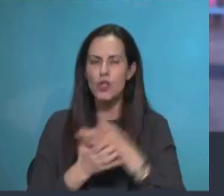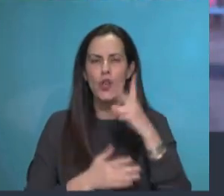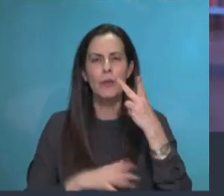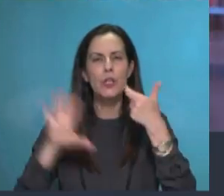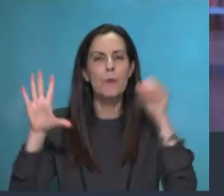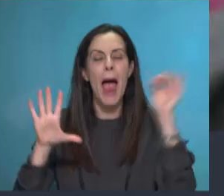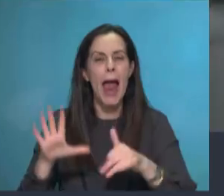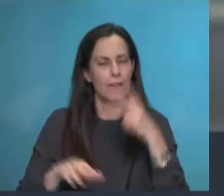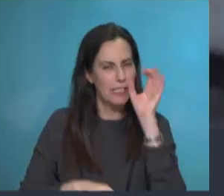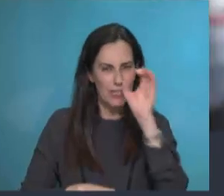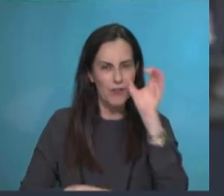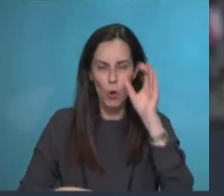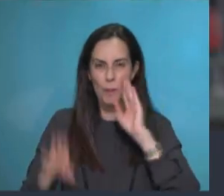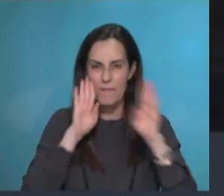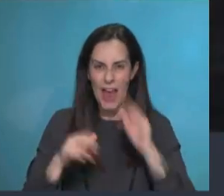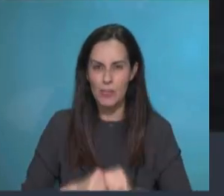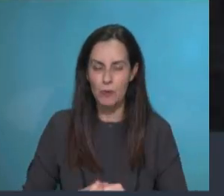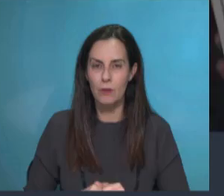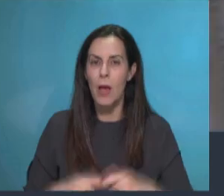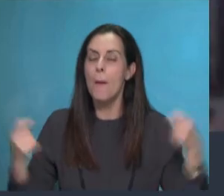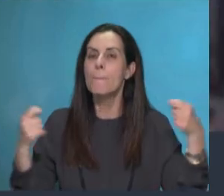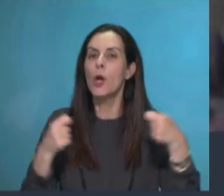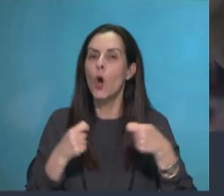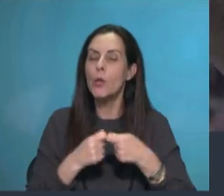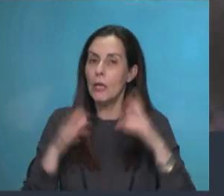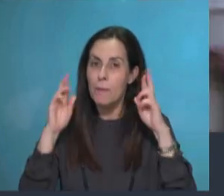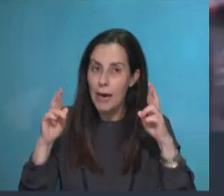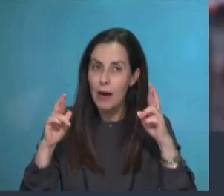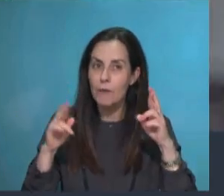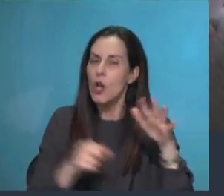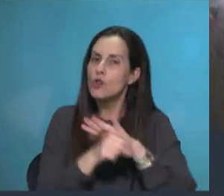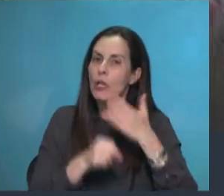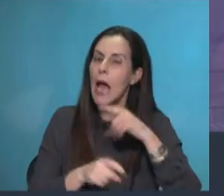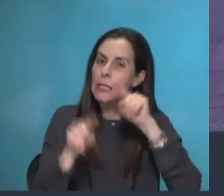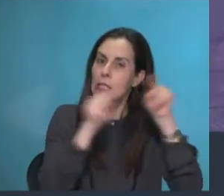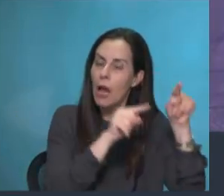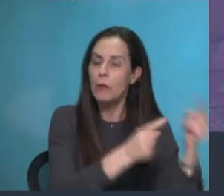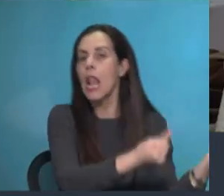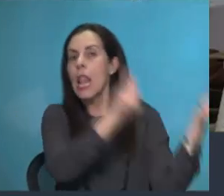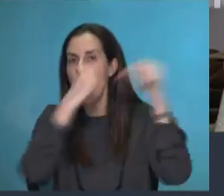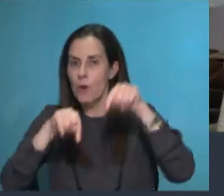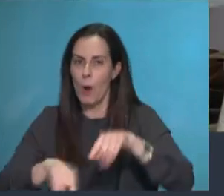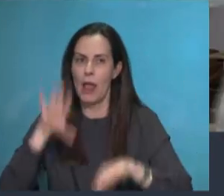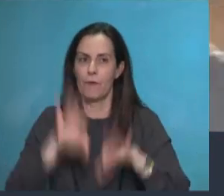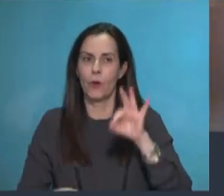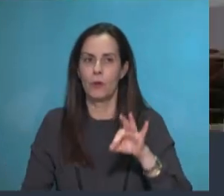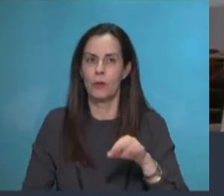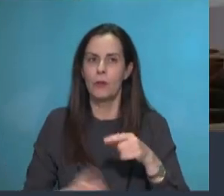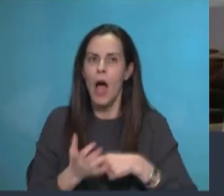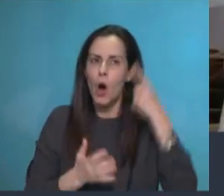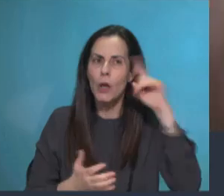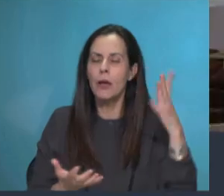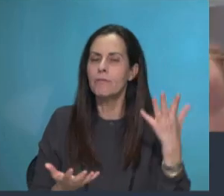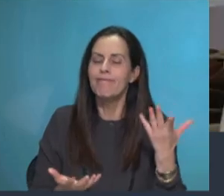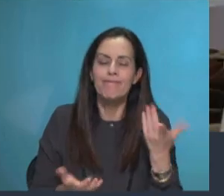מ-60 אלף צפיות בפייסבוק. בקונקט אייל מקווים כך לשכנע ישראלים לטוס להצביע. הרעיון היה לייצר